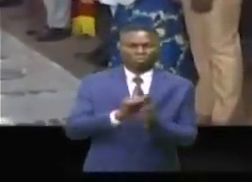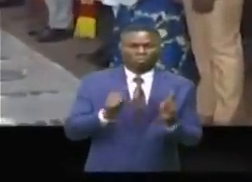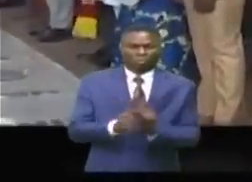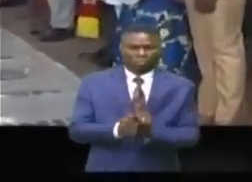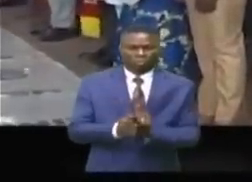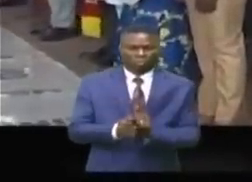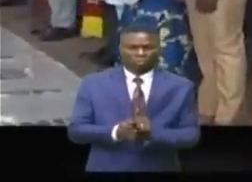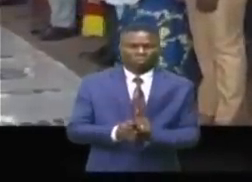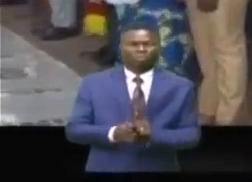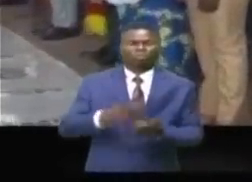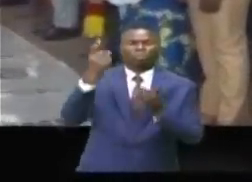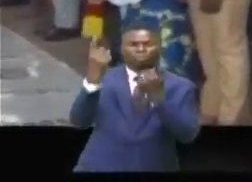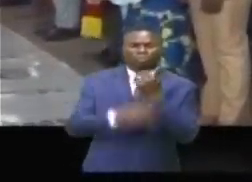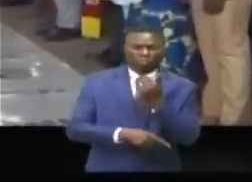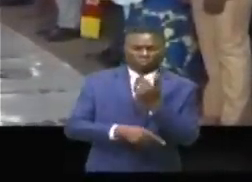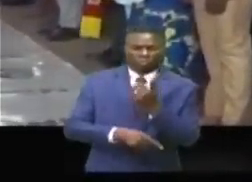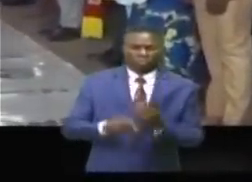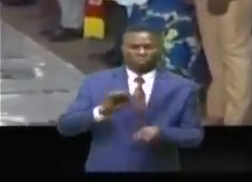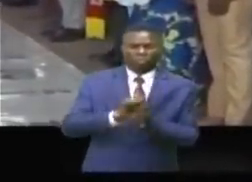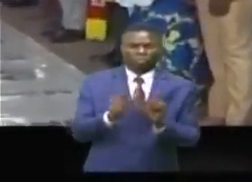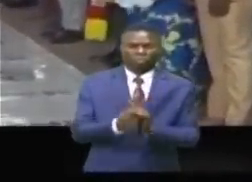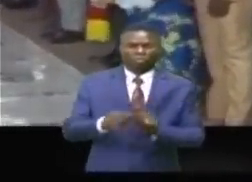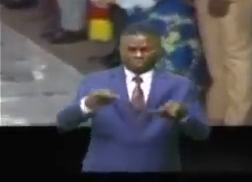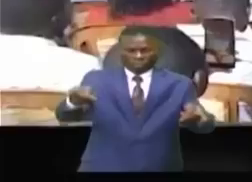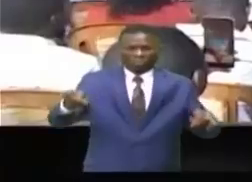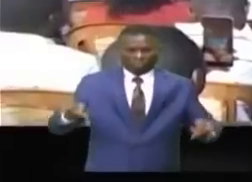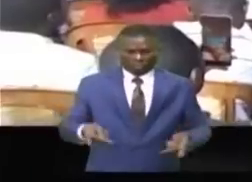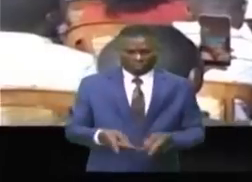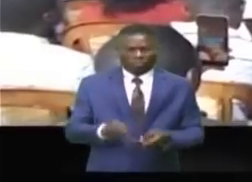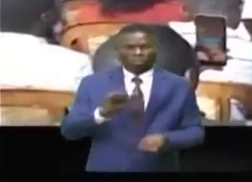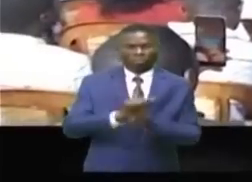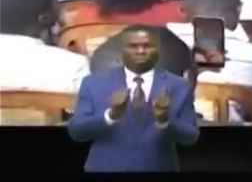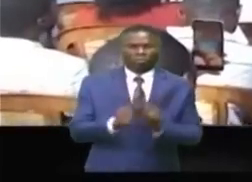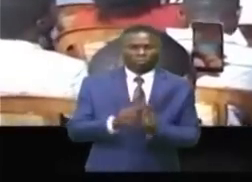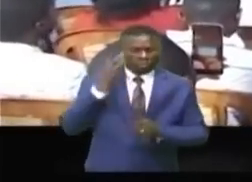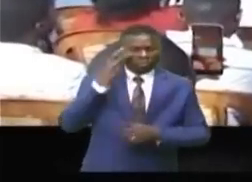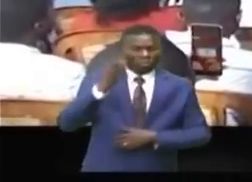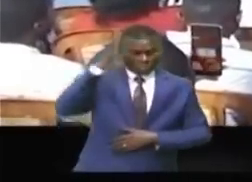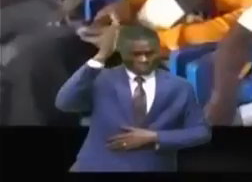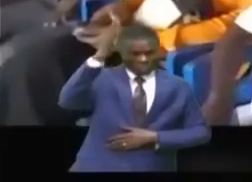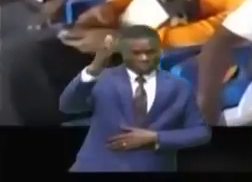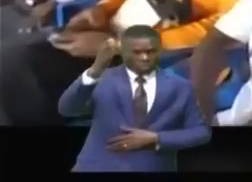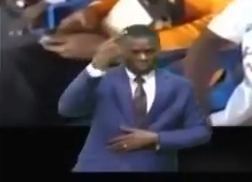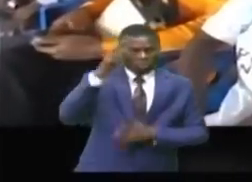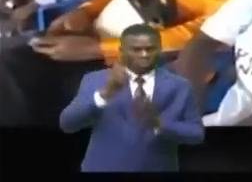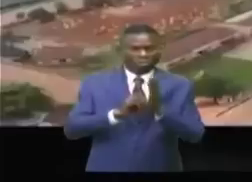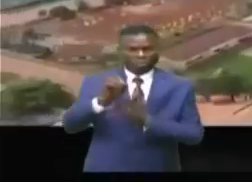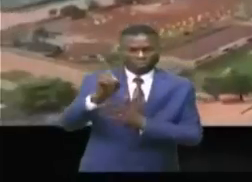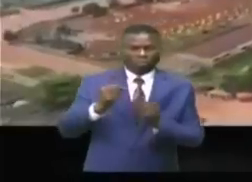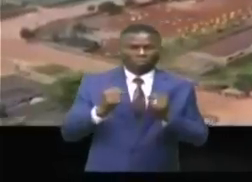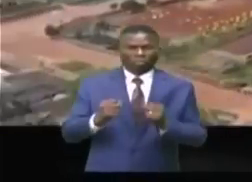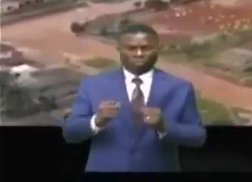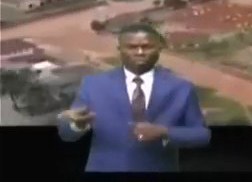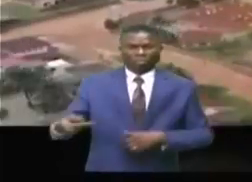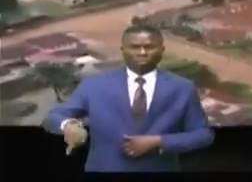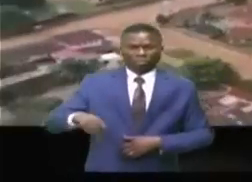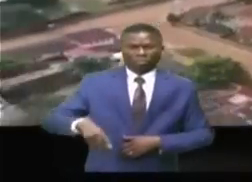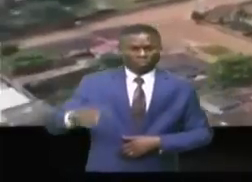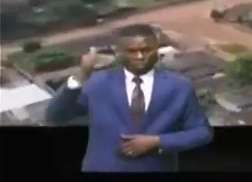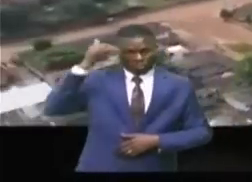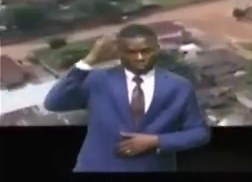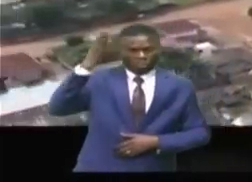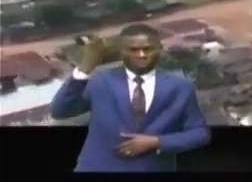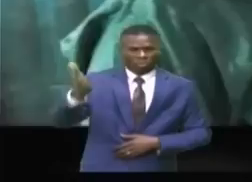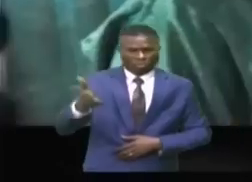de Penzélé et enjeux environnementaux, défis et perspectives pour le développement durable de la province de